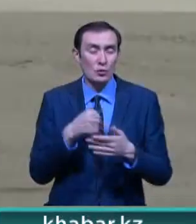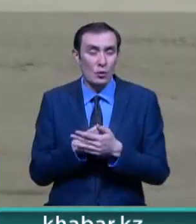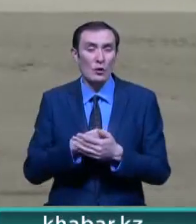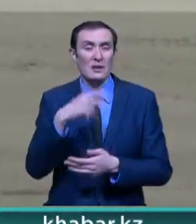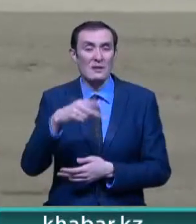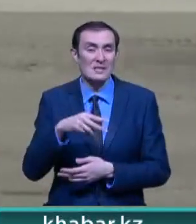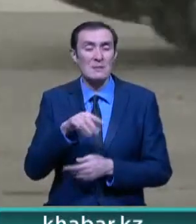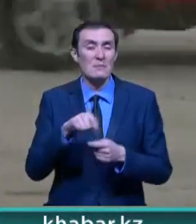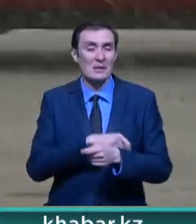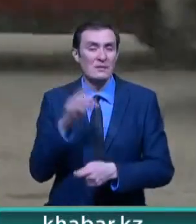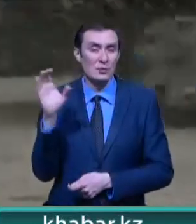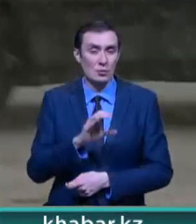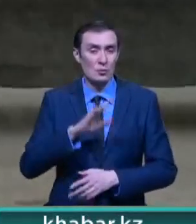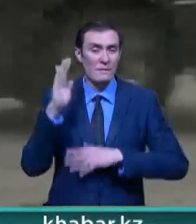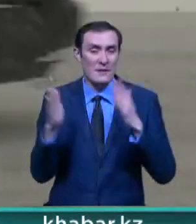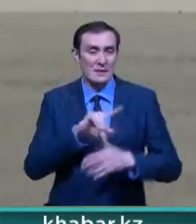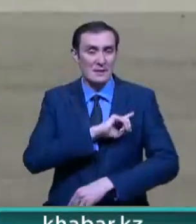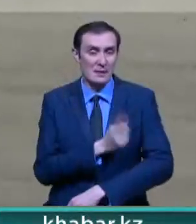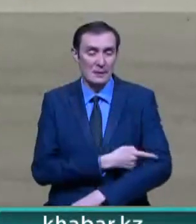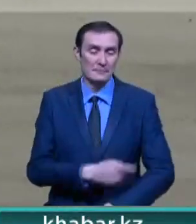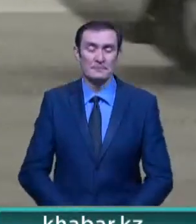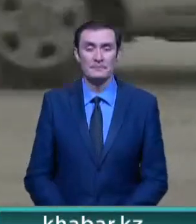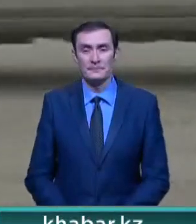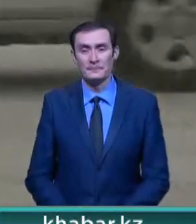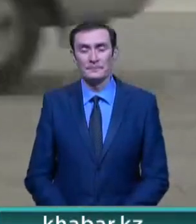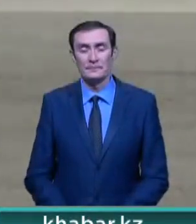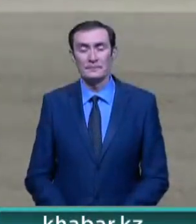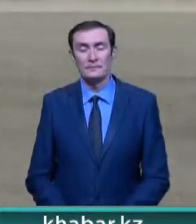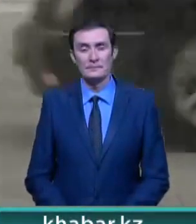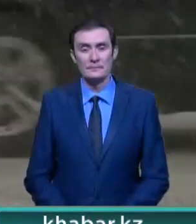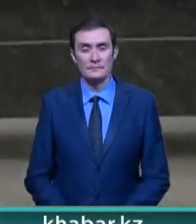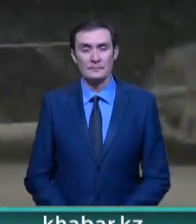20 метров в секунду. Вячеслав Ветлугин и Дмитрий Пыхтин. Усть-Каменогорск. Итоги дня.